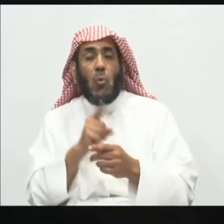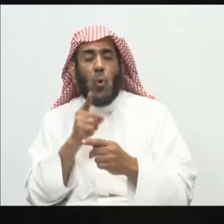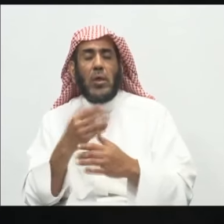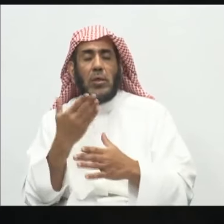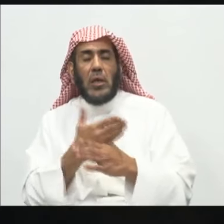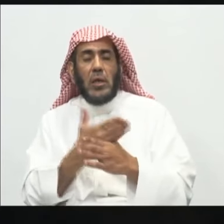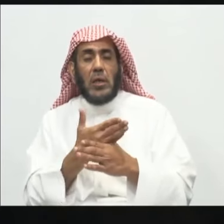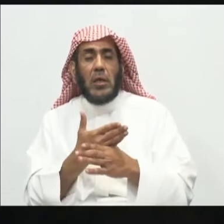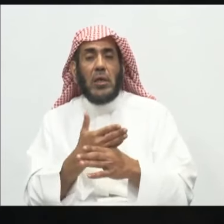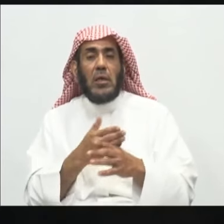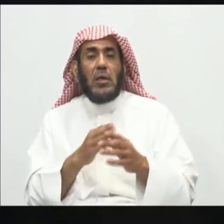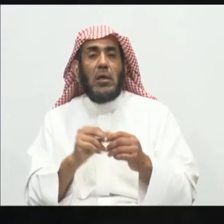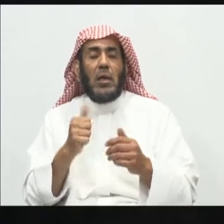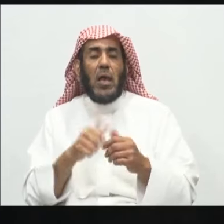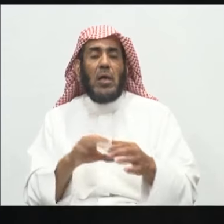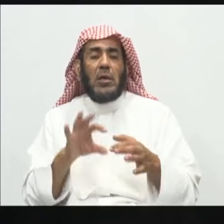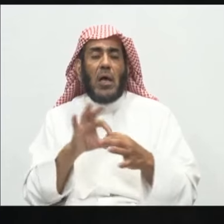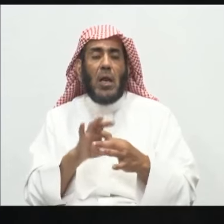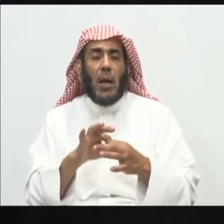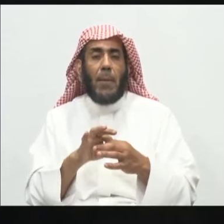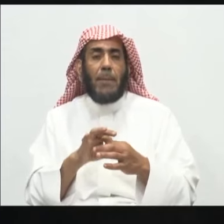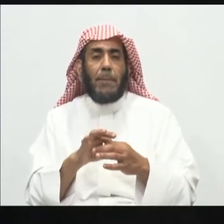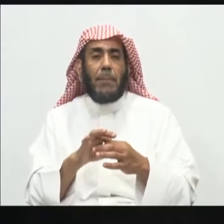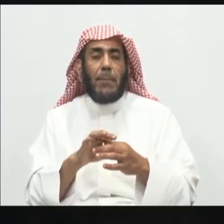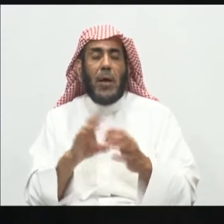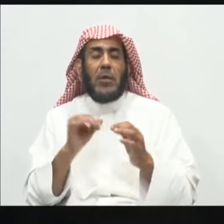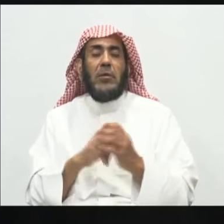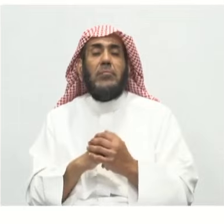التعليل الباقي لا لا يتعلق بهذه